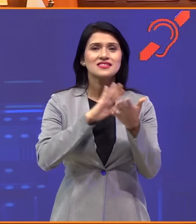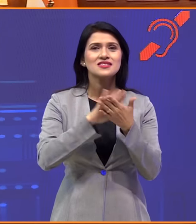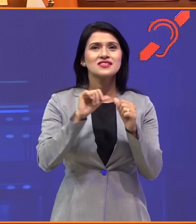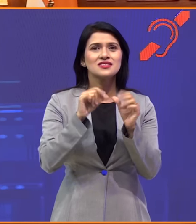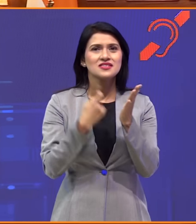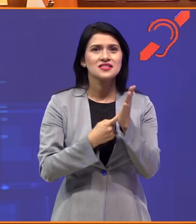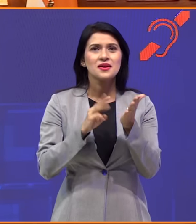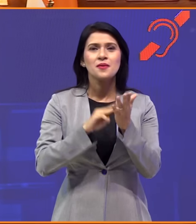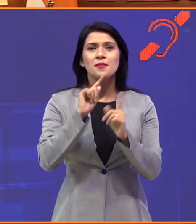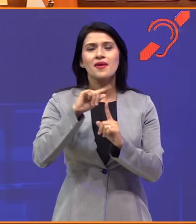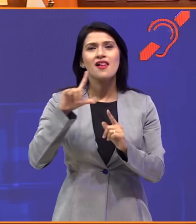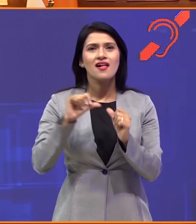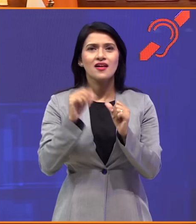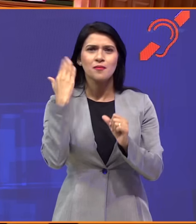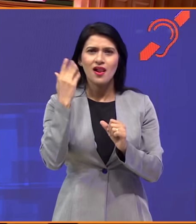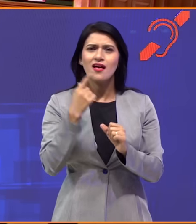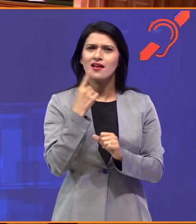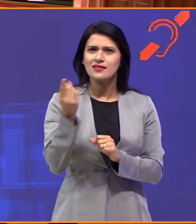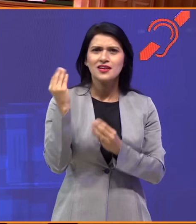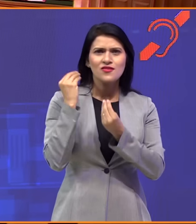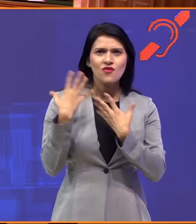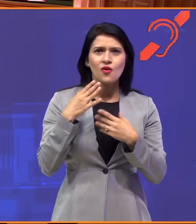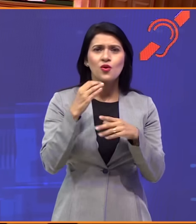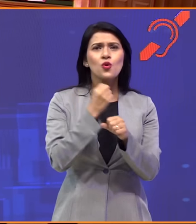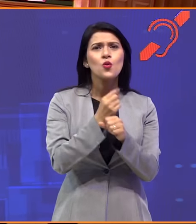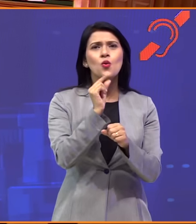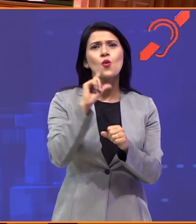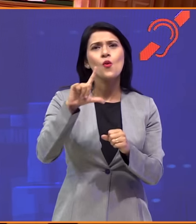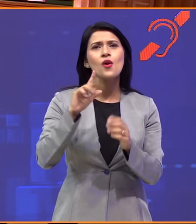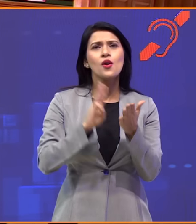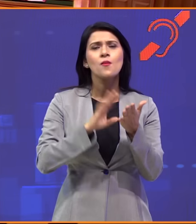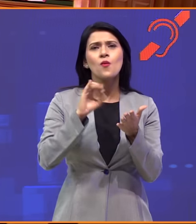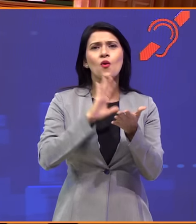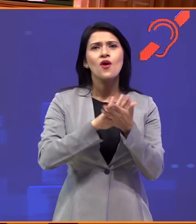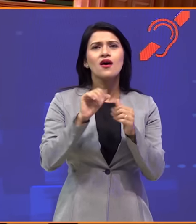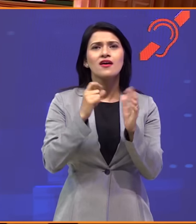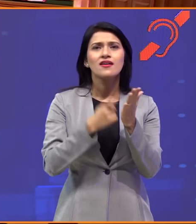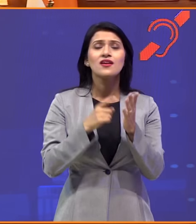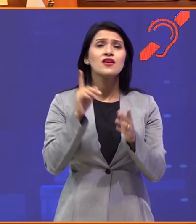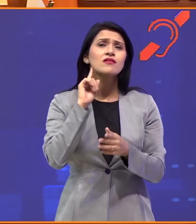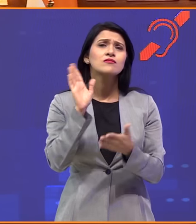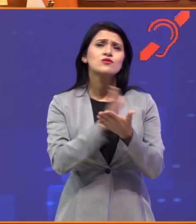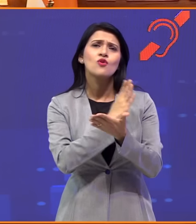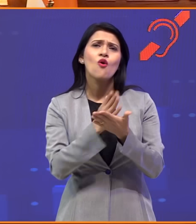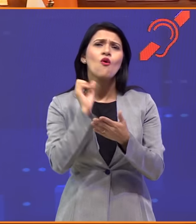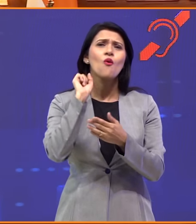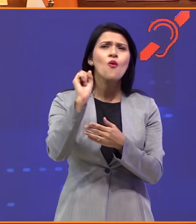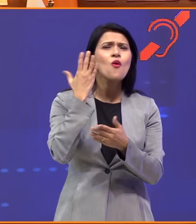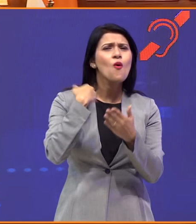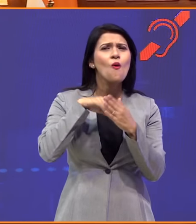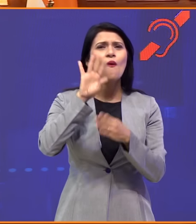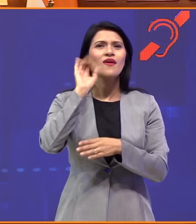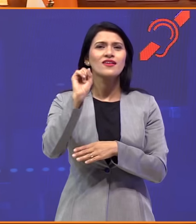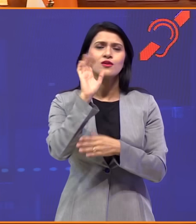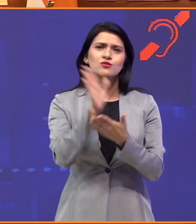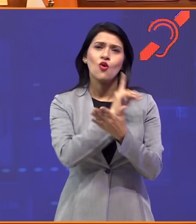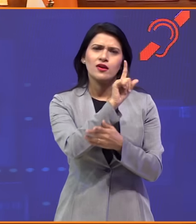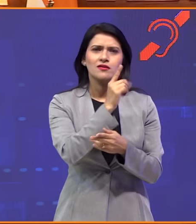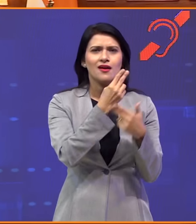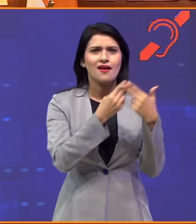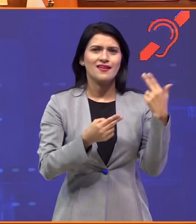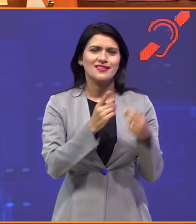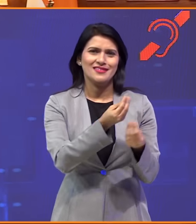था कि गुलमोहर की एक्टिंग के दौरान आप उनका एक गाना गुनगुनाते थे जिससे वह बहुत इंप्रेस हुई थी उनकी एक पुरानी फिल्म का गाना तो जाते जाते अगर